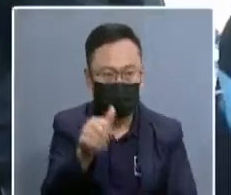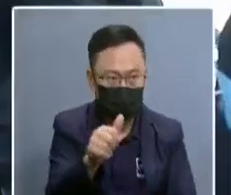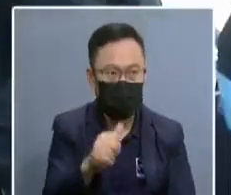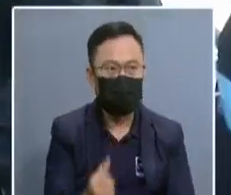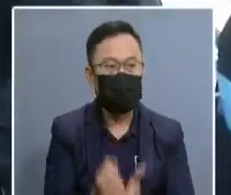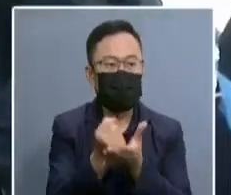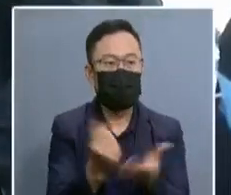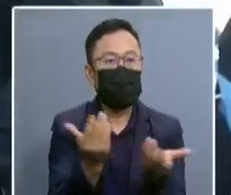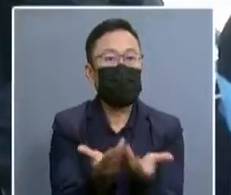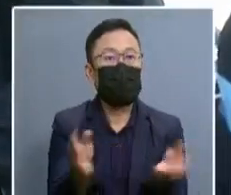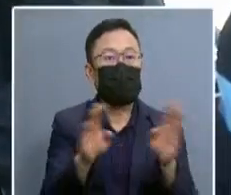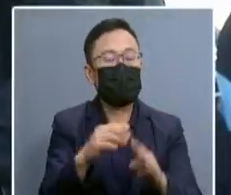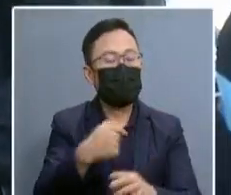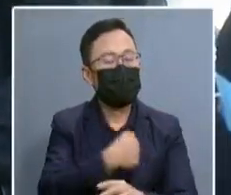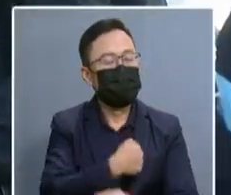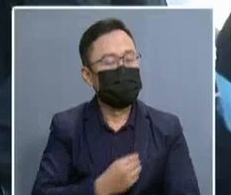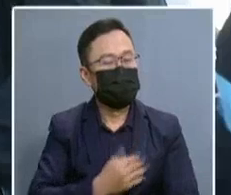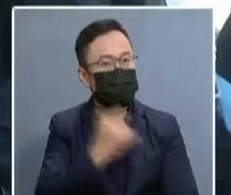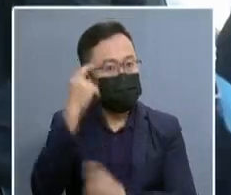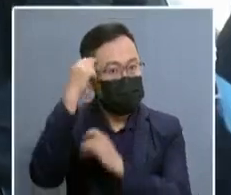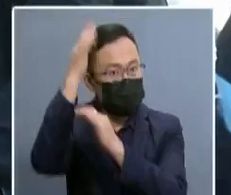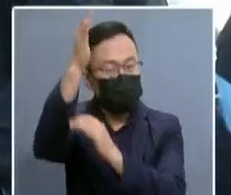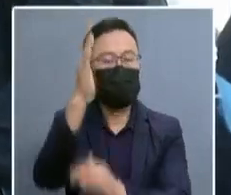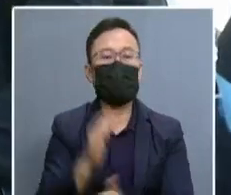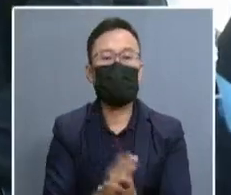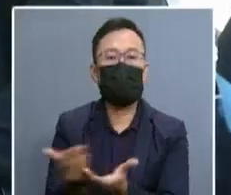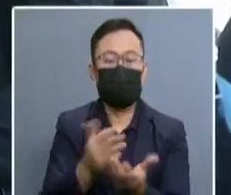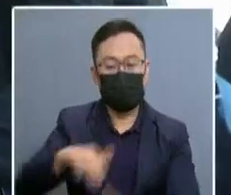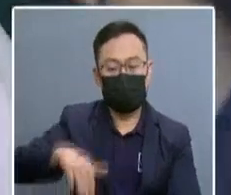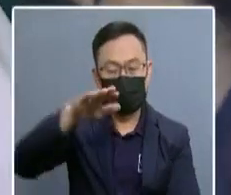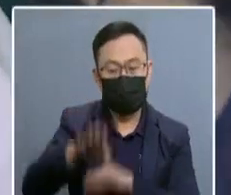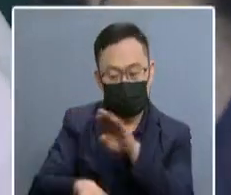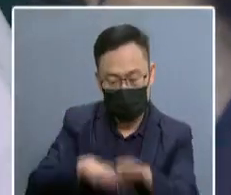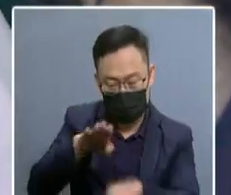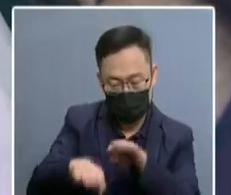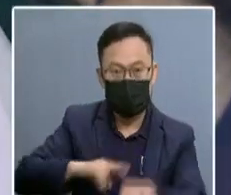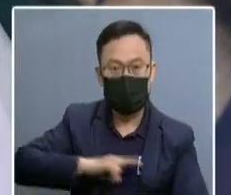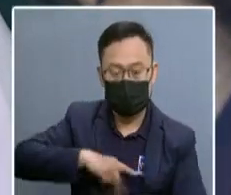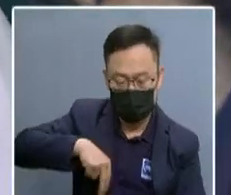และทำให้ครอบครัวมีความหวังว่าเธอจะเดินได้ในไม่ช้า ดีใจ